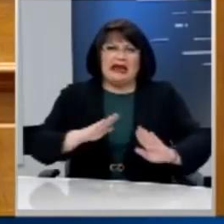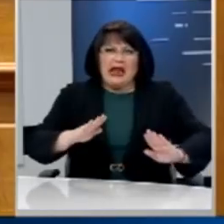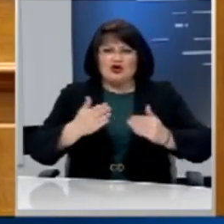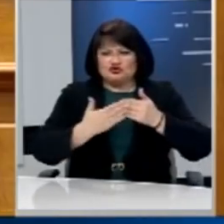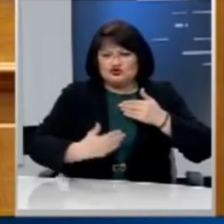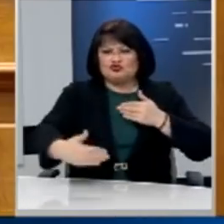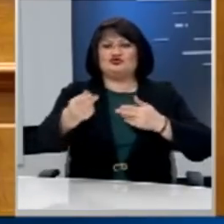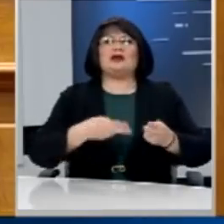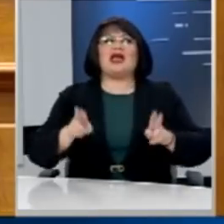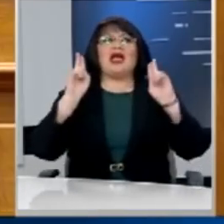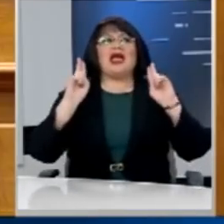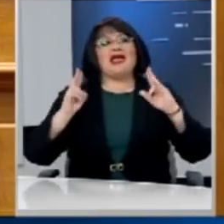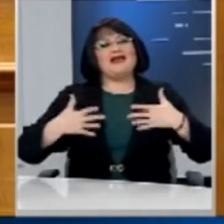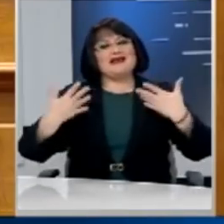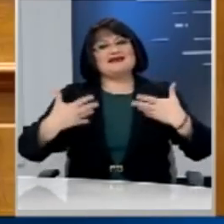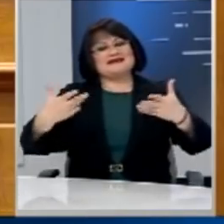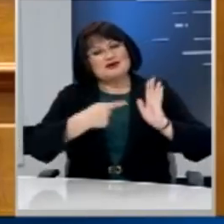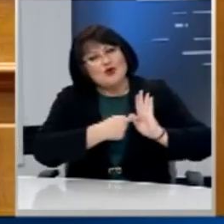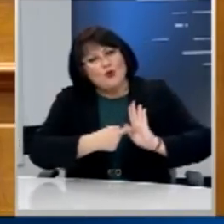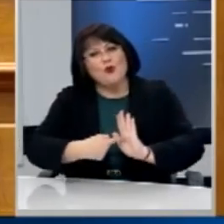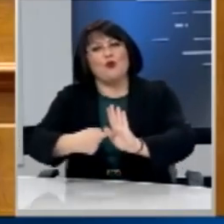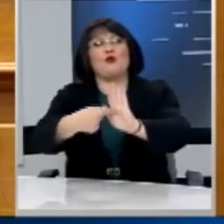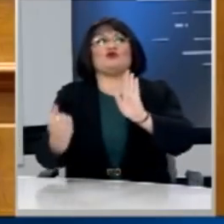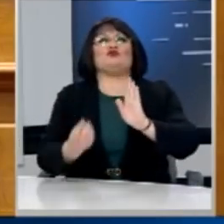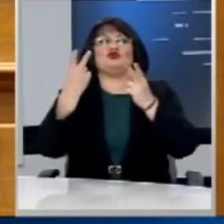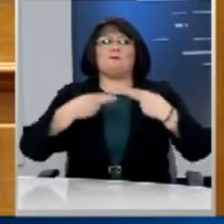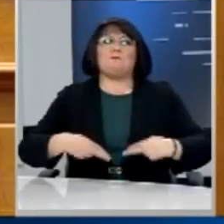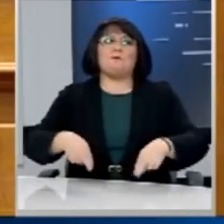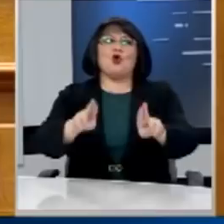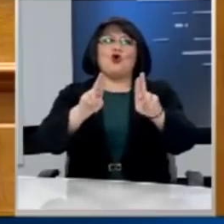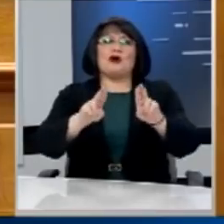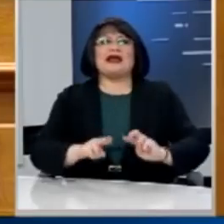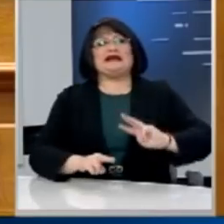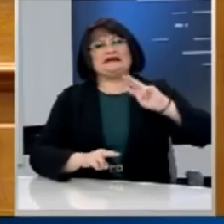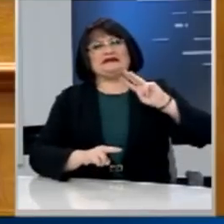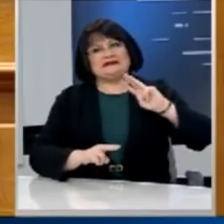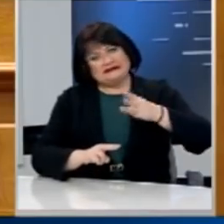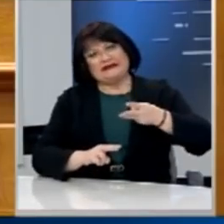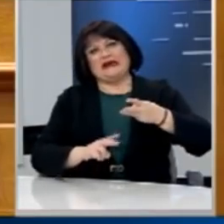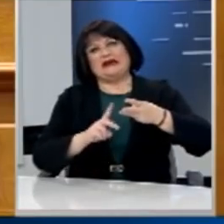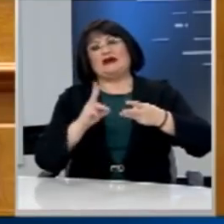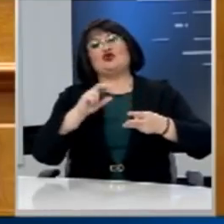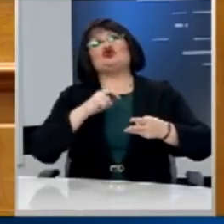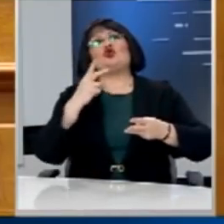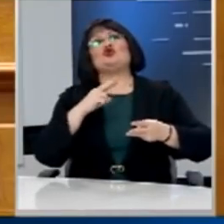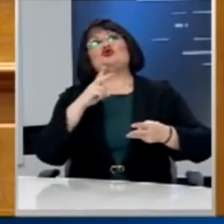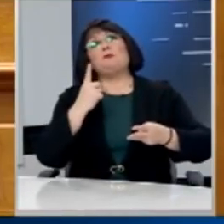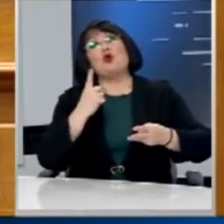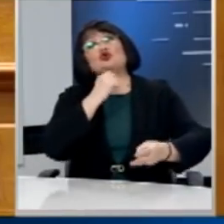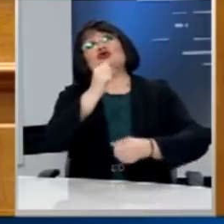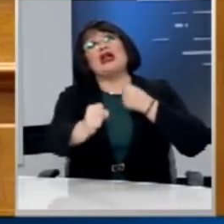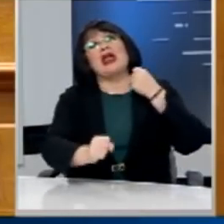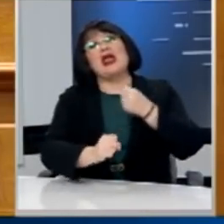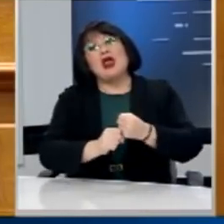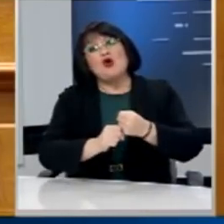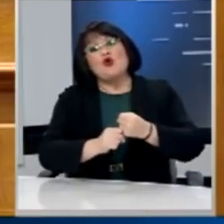Γίνεται ο αισιόδοξος ο δικός χάρτης για τη νέα πορεία της Ελλάδος στην τρίτη δεκαετία του 21ου αιώνα.